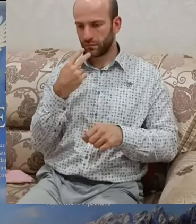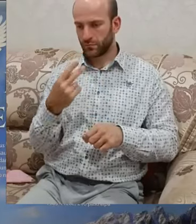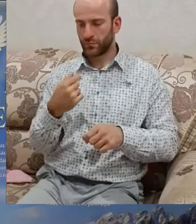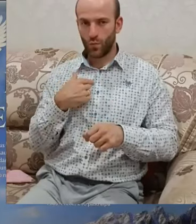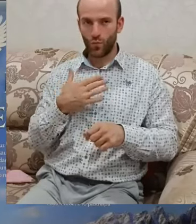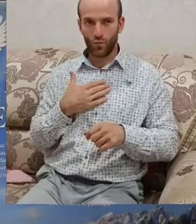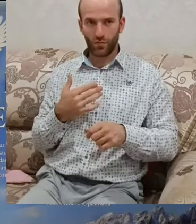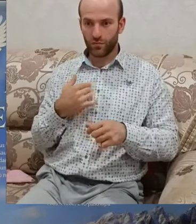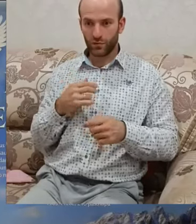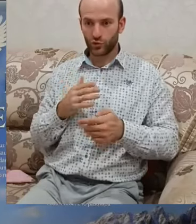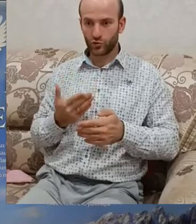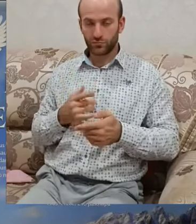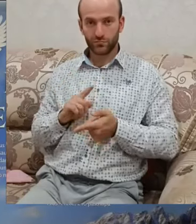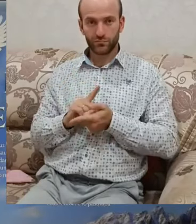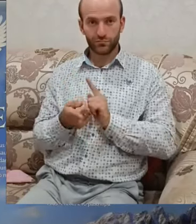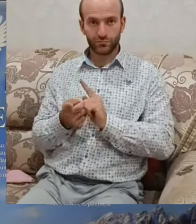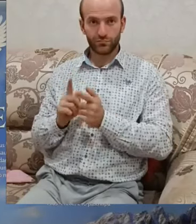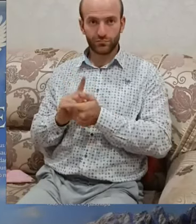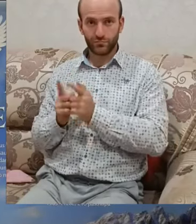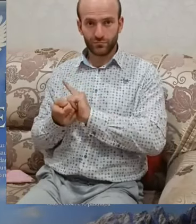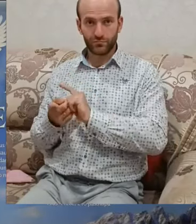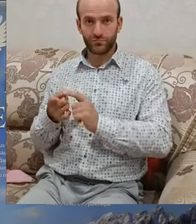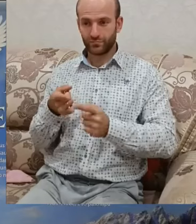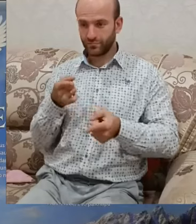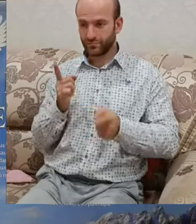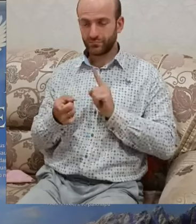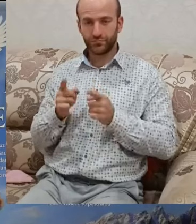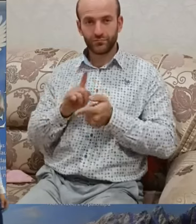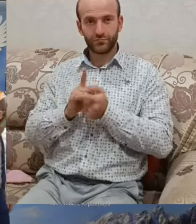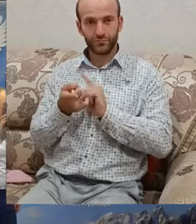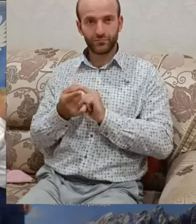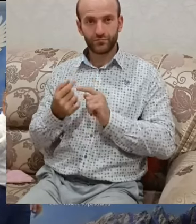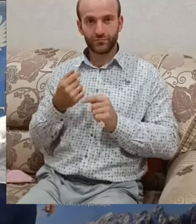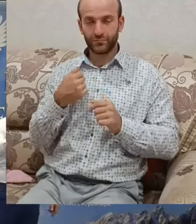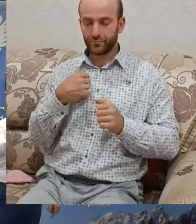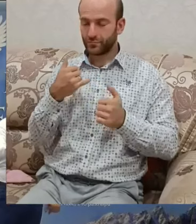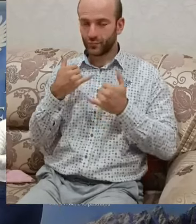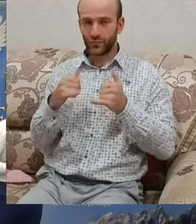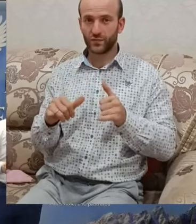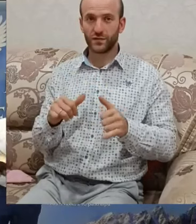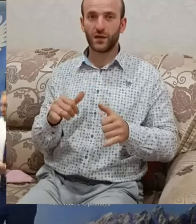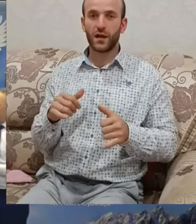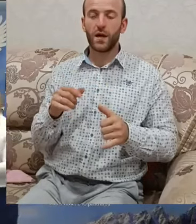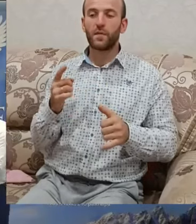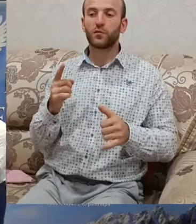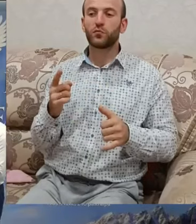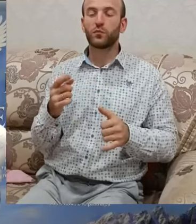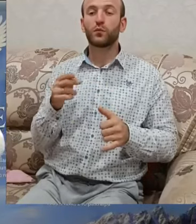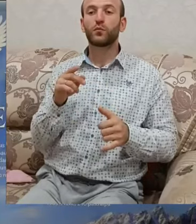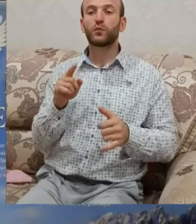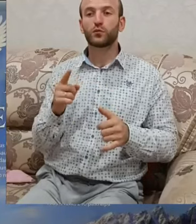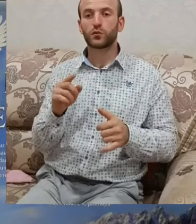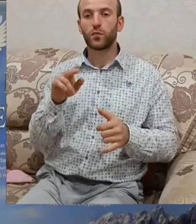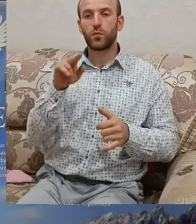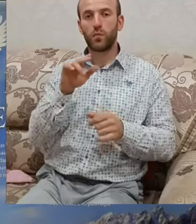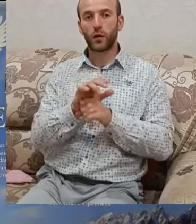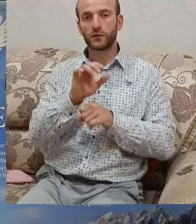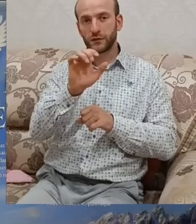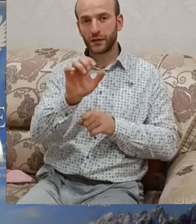žinia atveria iš tikrųjų, ką? Потому что visa Kristaus pilnatvė. Послание открывает что? Всю полноту Христа. Ir jeigu